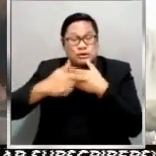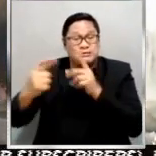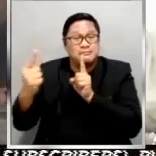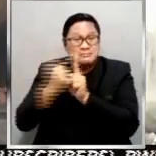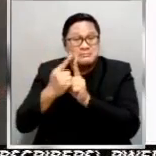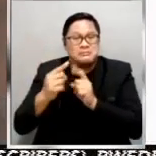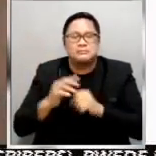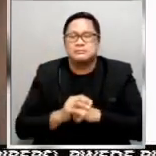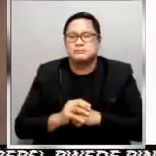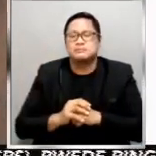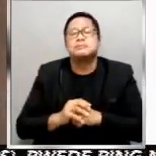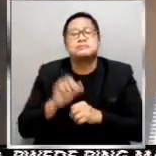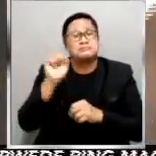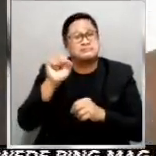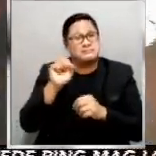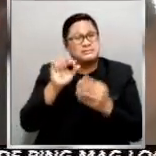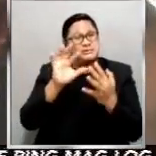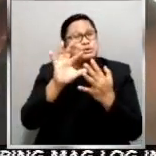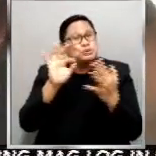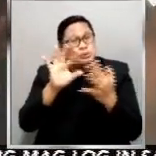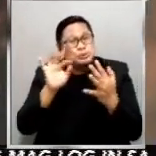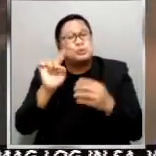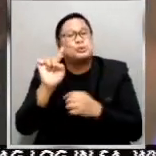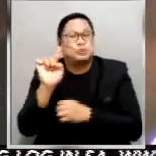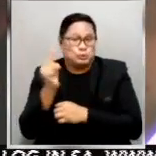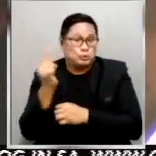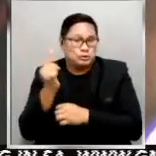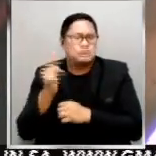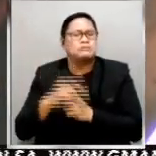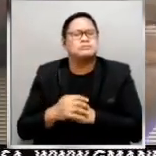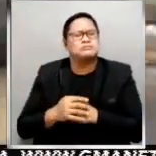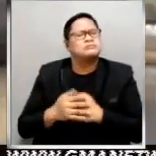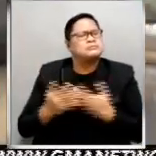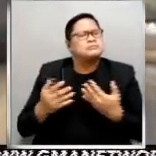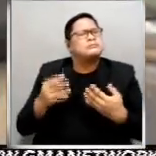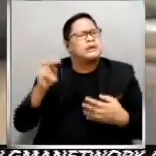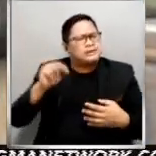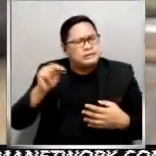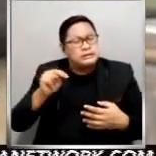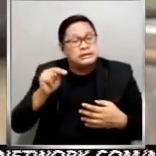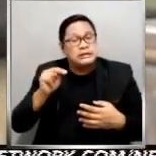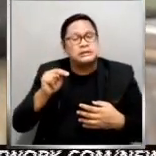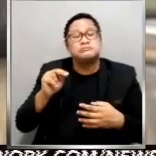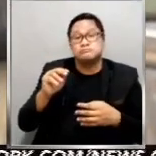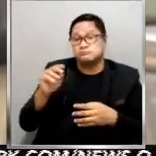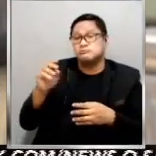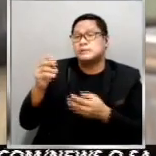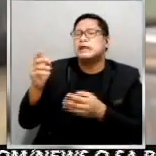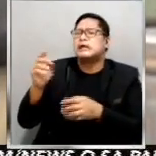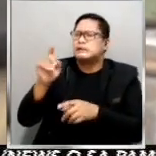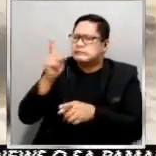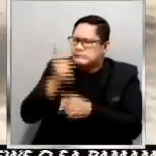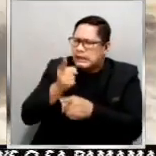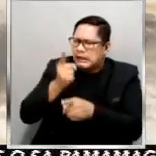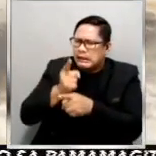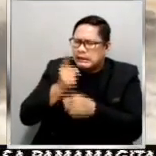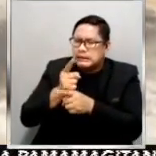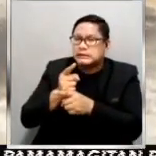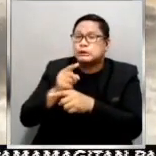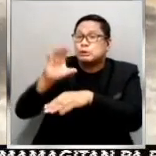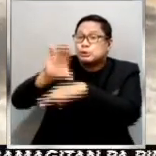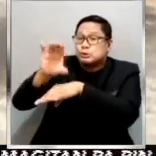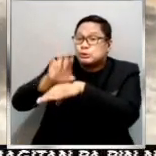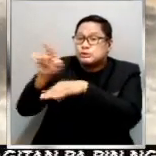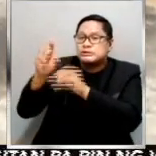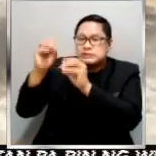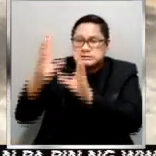online access sa pampublikong paaralan, may mga bagay na kailangang direktang malinaw at makonsulta sa mga guro. Kaya ang nanay